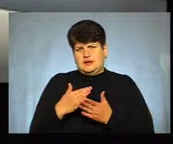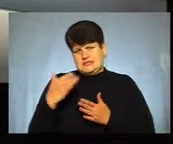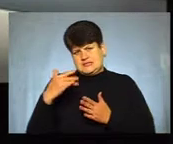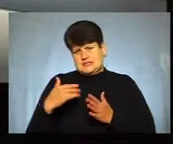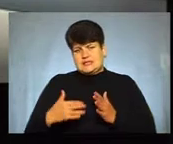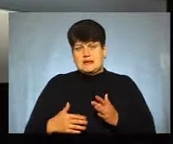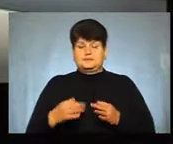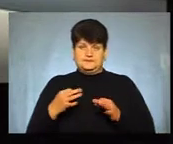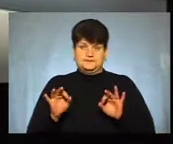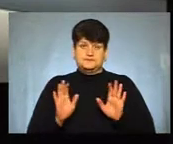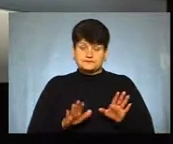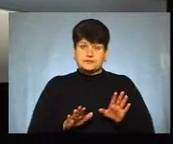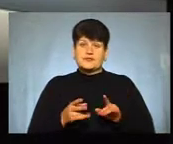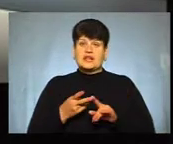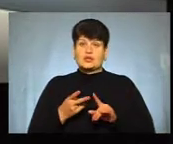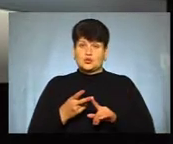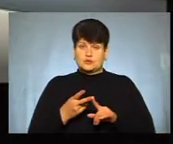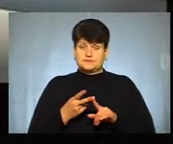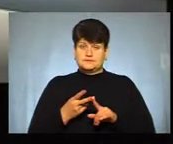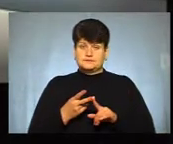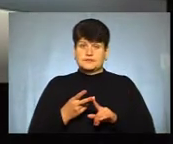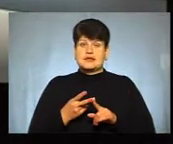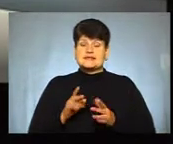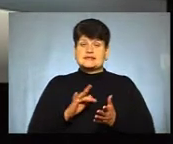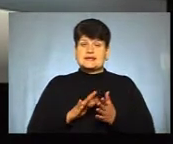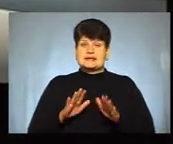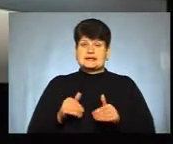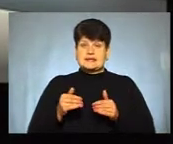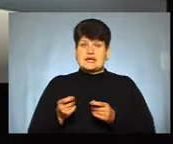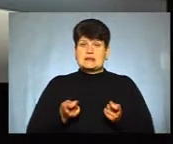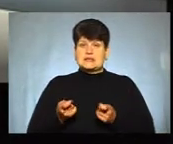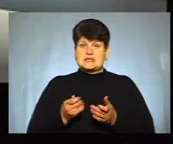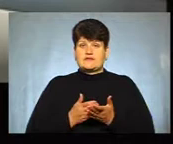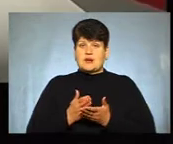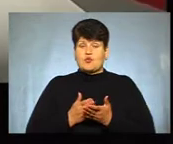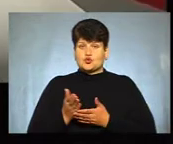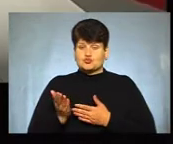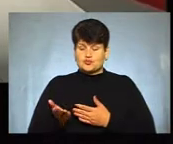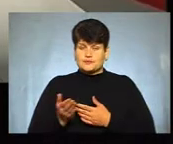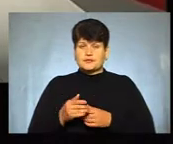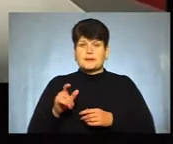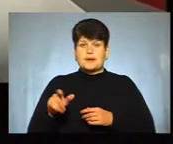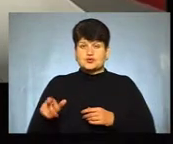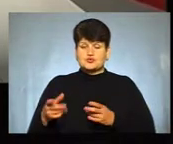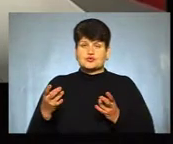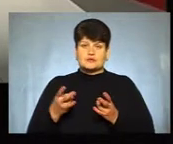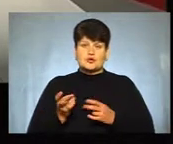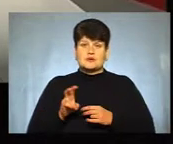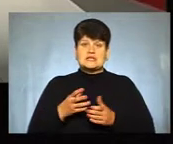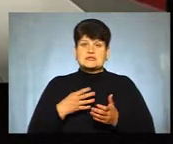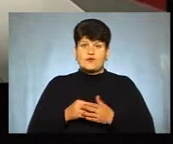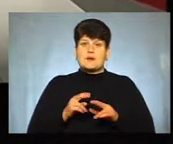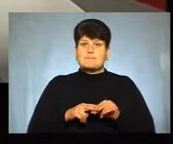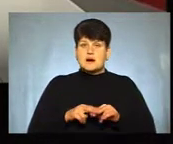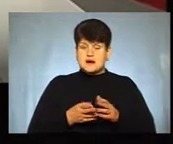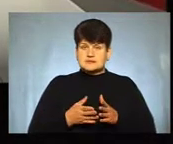можливих, доступних. І другий варіант – це через центр надання адміністративних послуг. Мешканцю необхідно буде пройти своїм паспортом